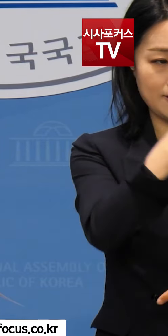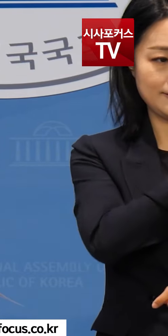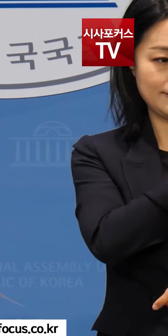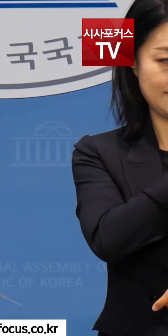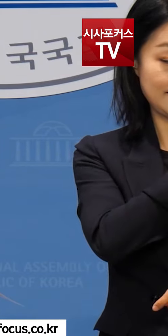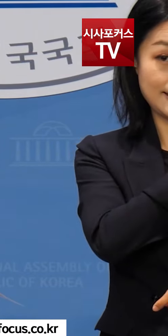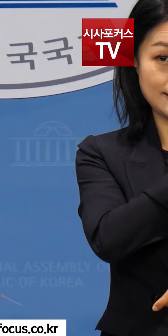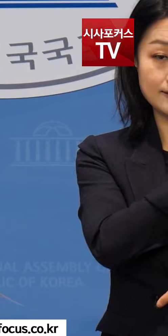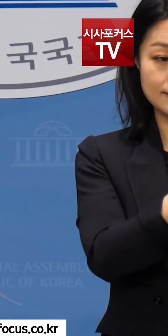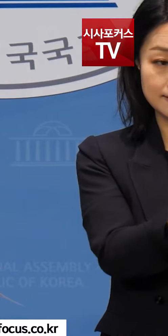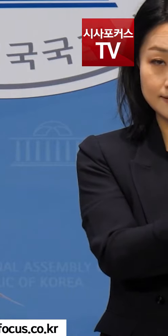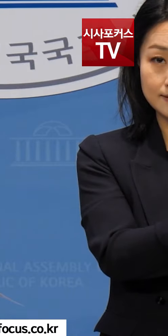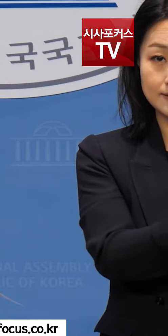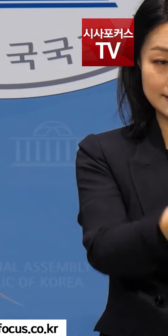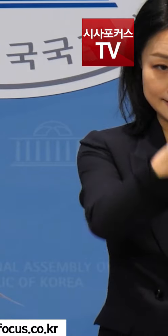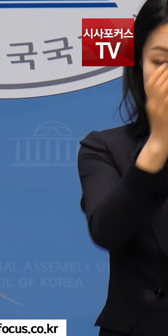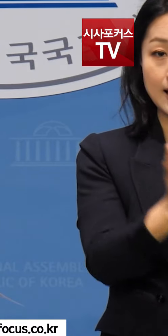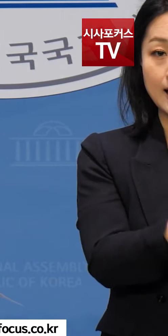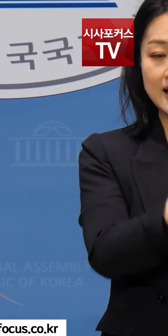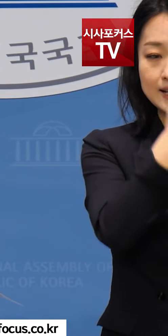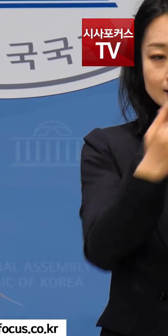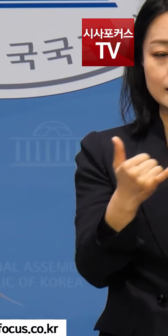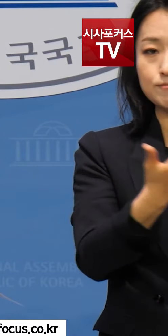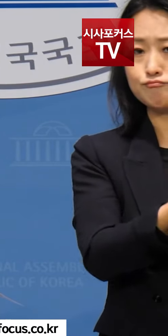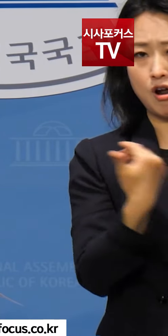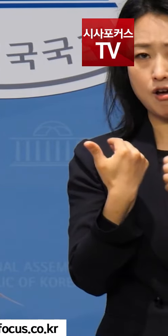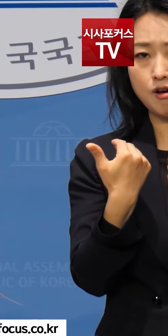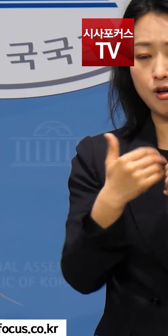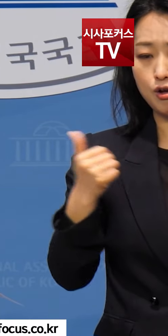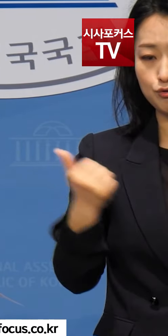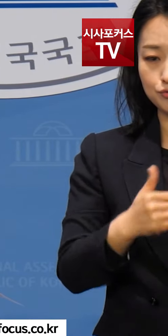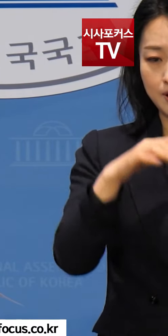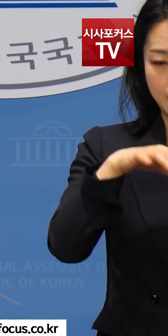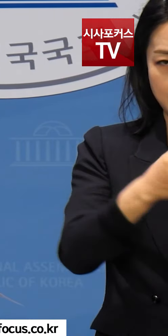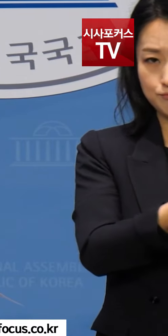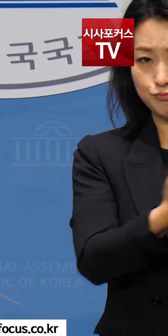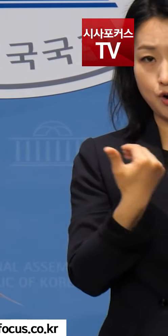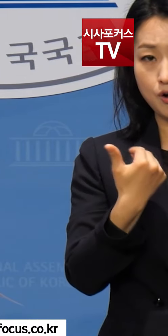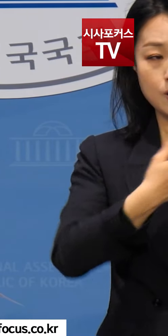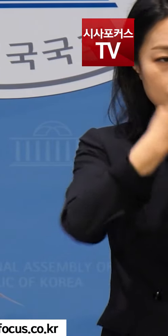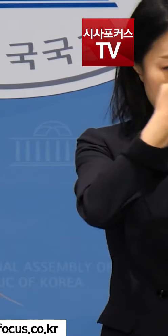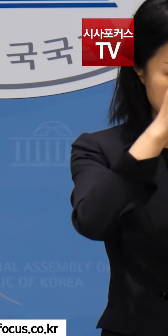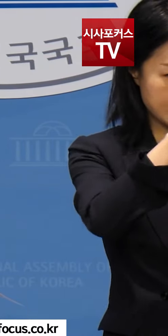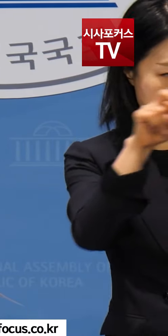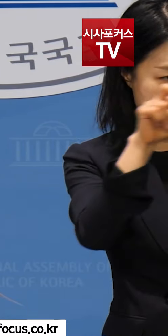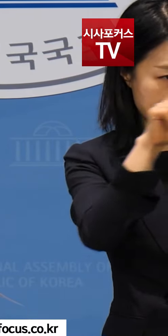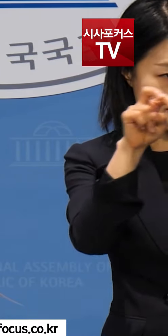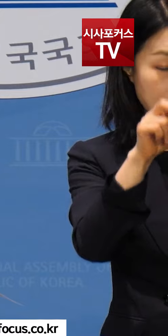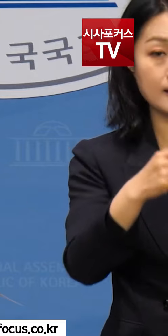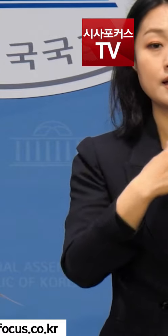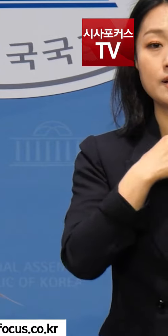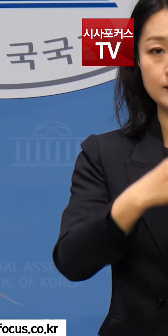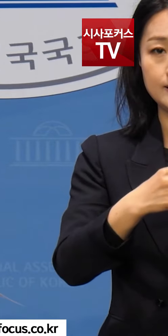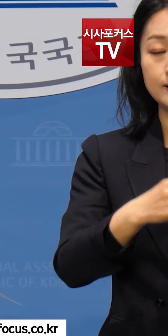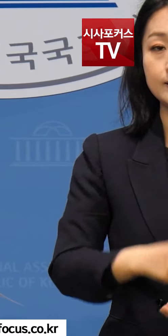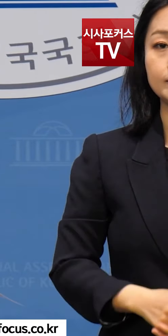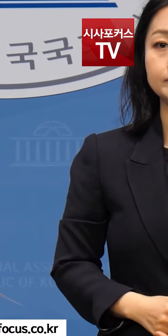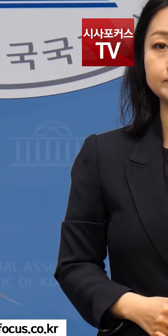외압 관련자들도 증인 채택을 통해 국회에 세워 진상을 낱낱이 규명해